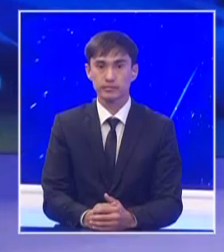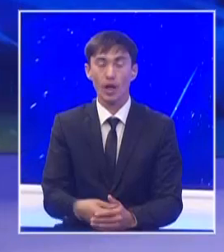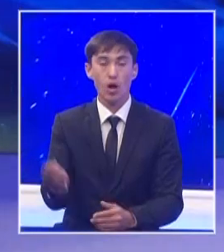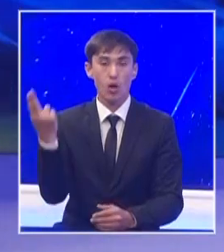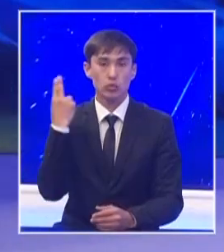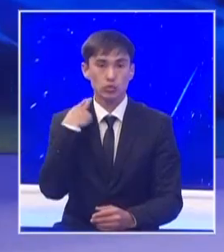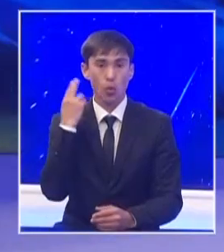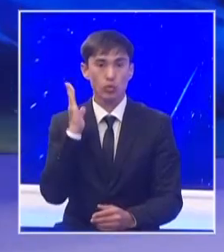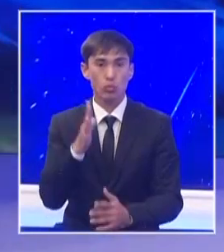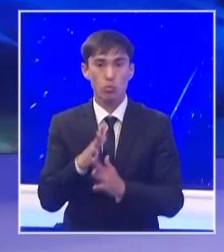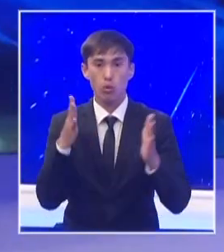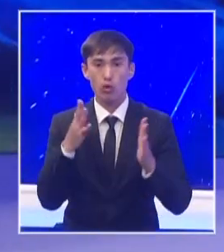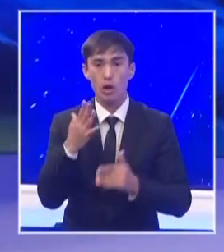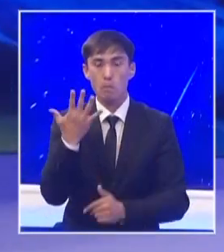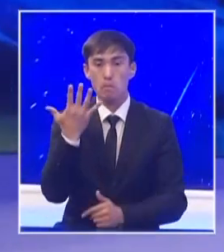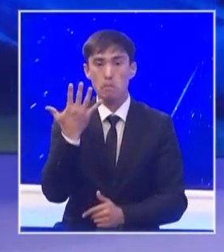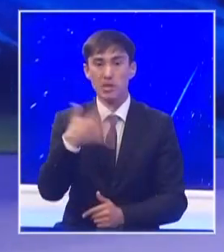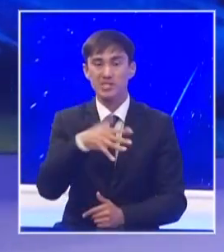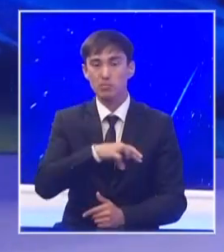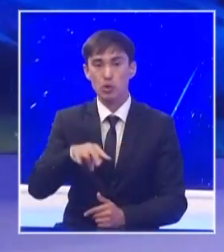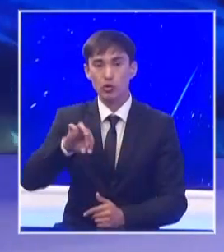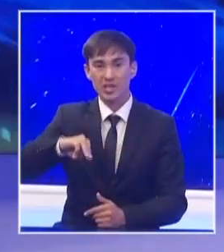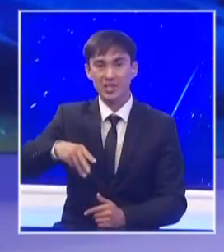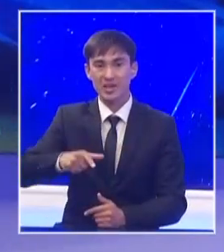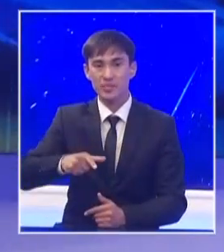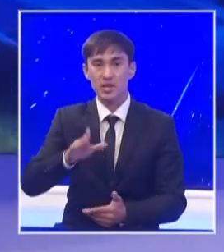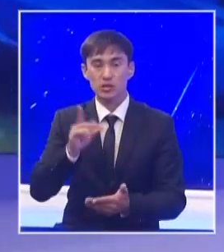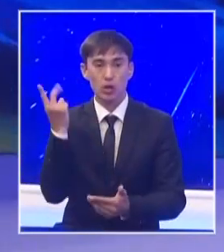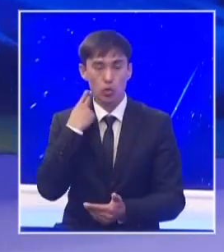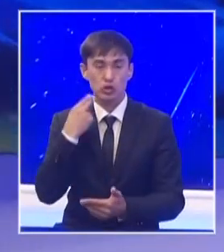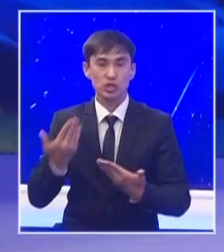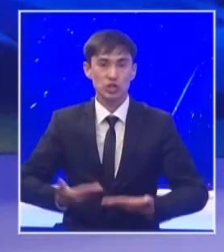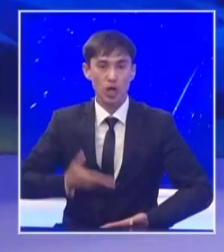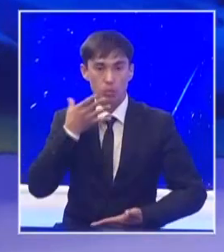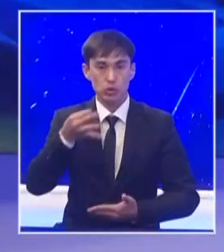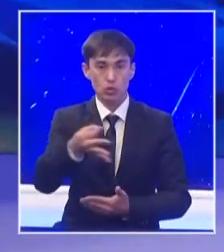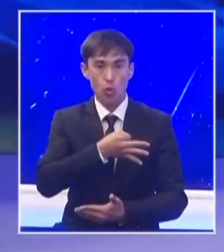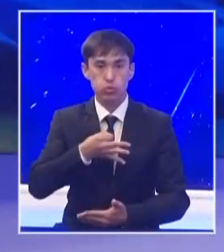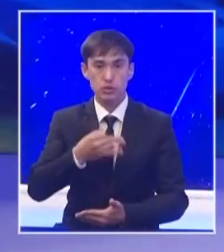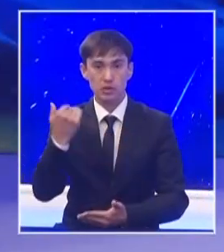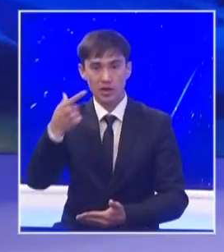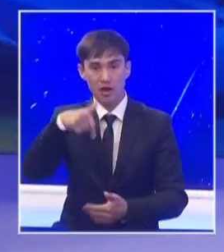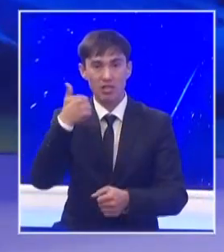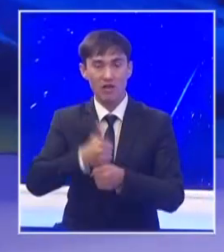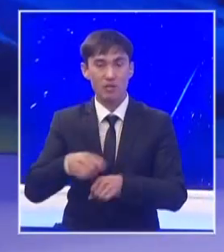Долг платежом красен. Более 50 миллионов тенге составляет сумма задолженности жителей Алматинской области перед главным поставщиком газа